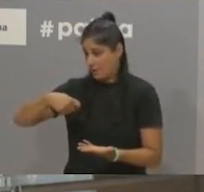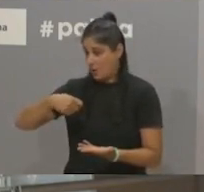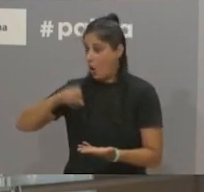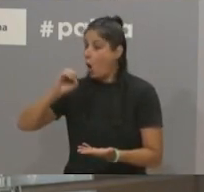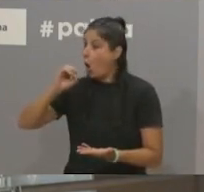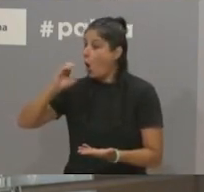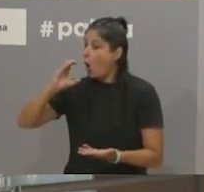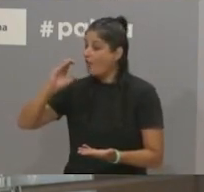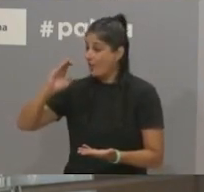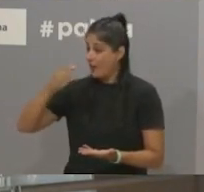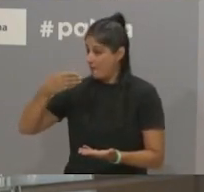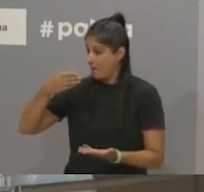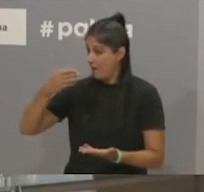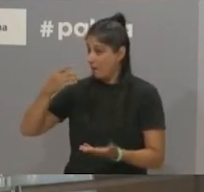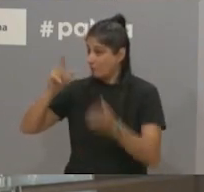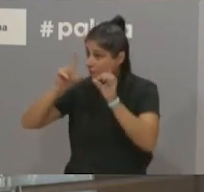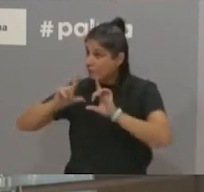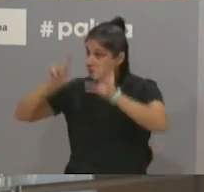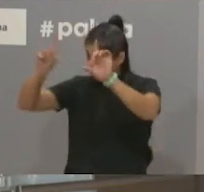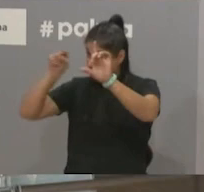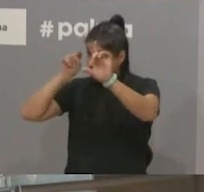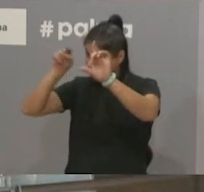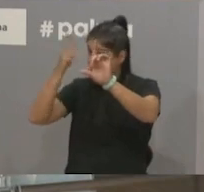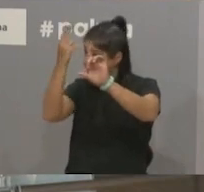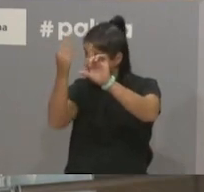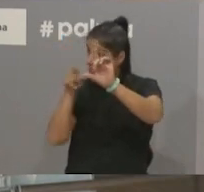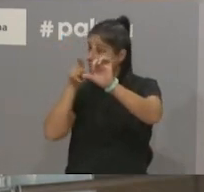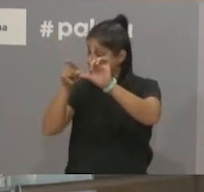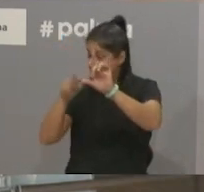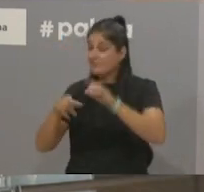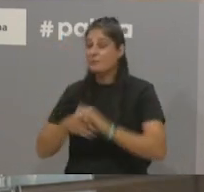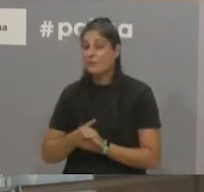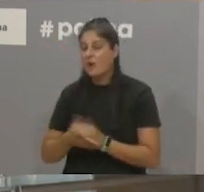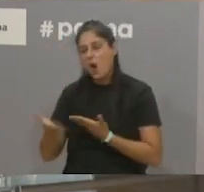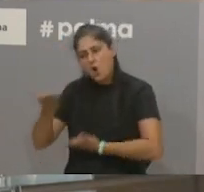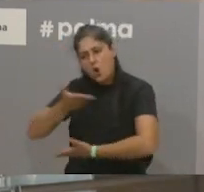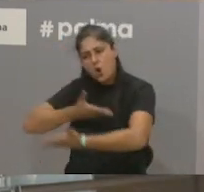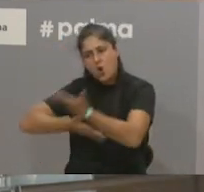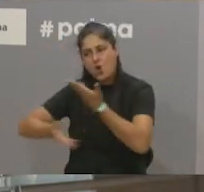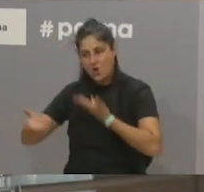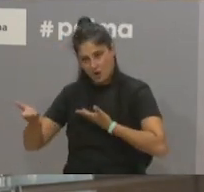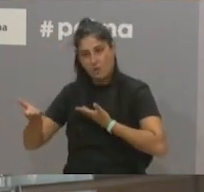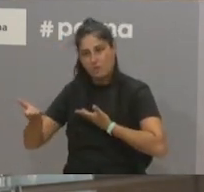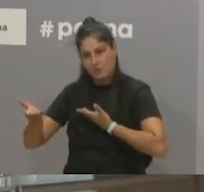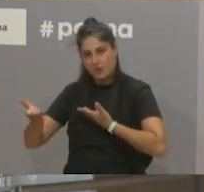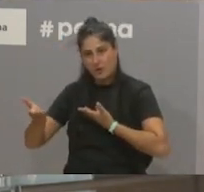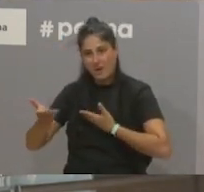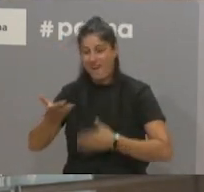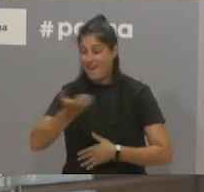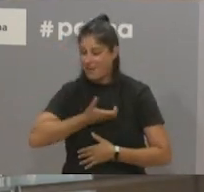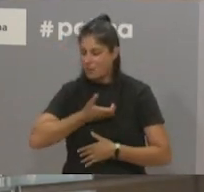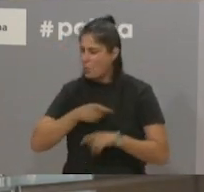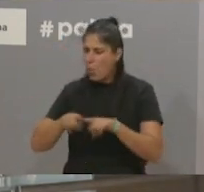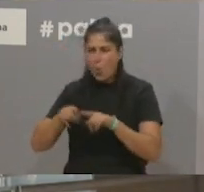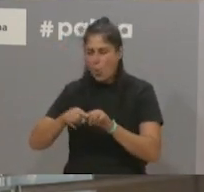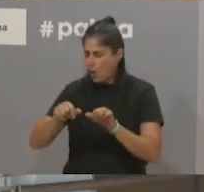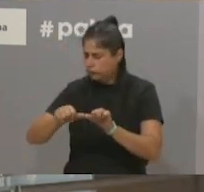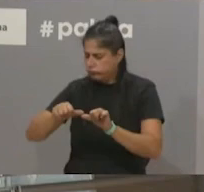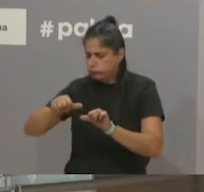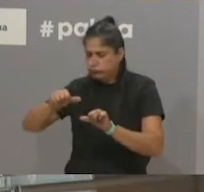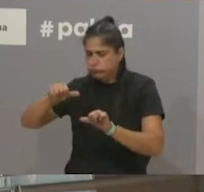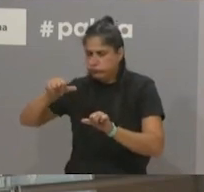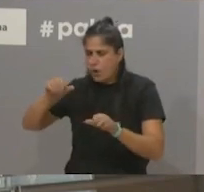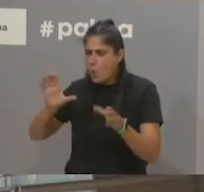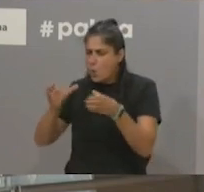senyor Batlle, el senyor Moll, a col·laborar en l'Ajuntament, en aquesta empresa, com ho han fet en tots els equips de